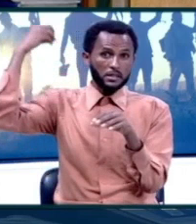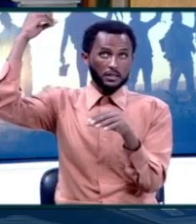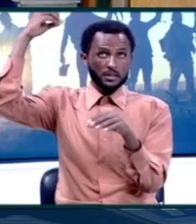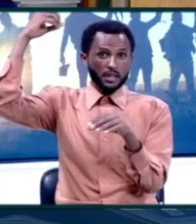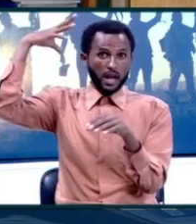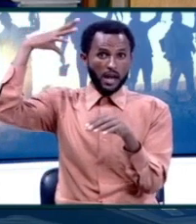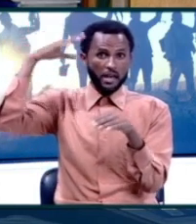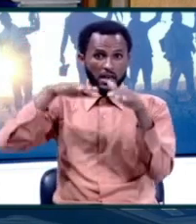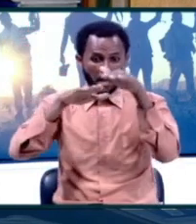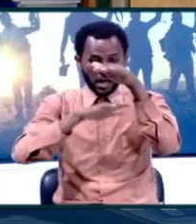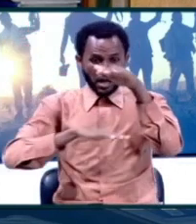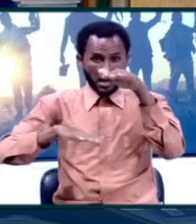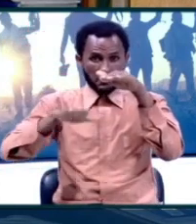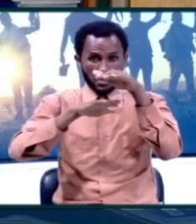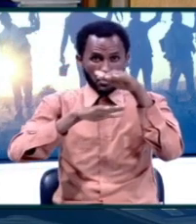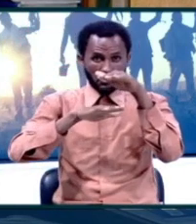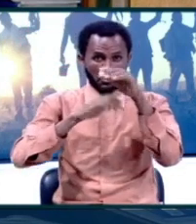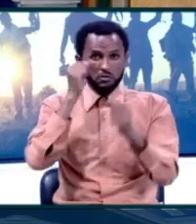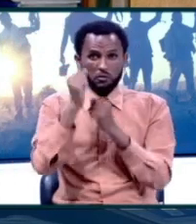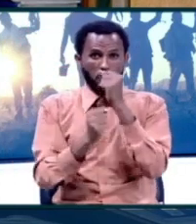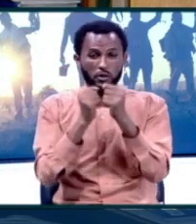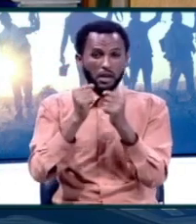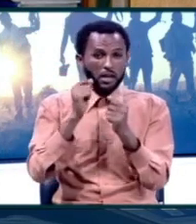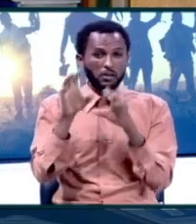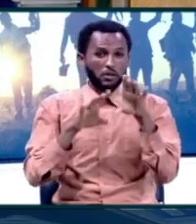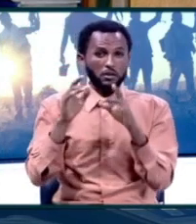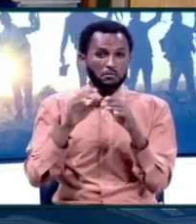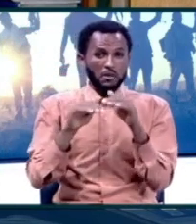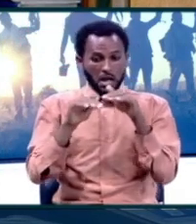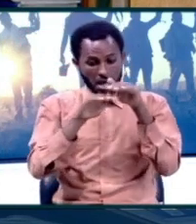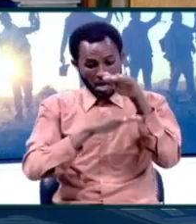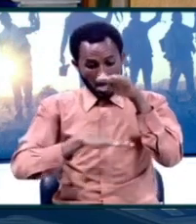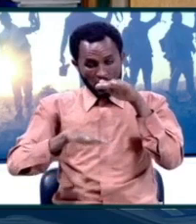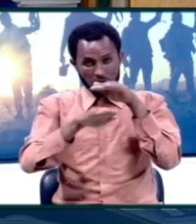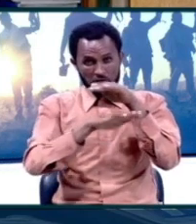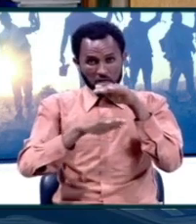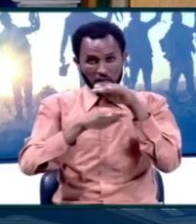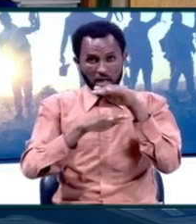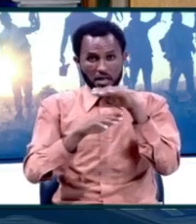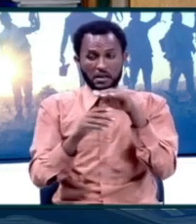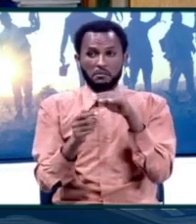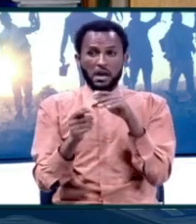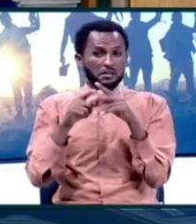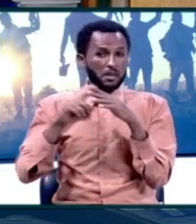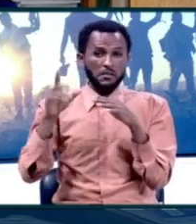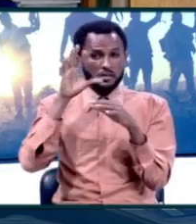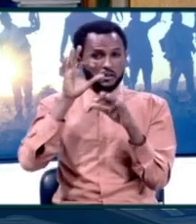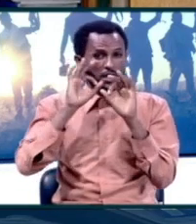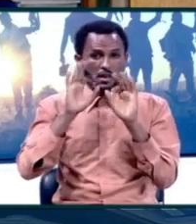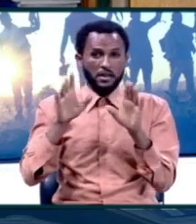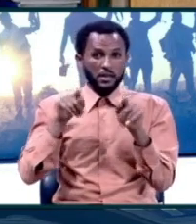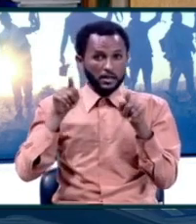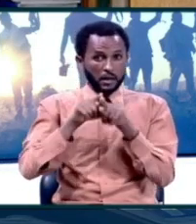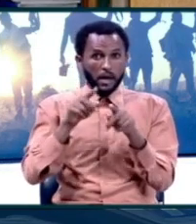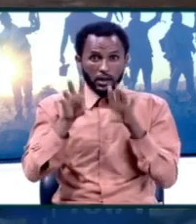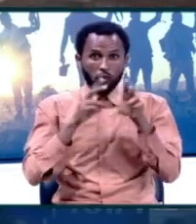ካብ ፅላልኩም ከም ምህዳን ገይርኩም ረኣይዎ ካብ ፅላሉ ክሃድም ዝኽእል የለን ከምኣ